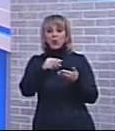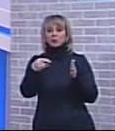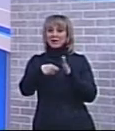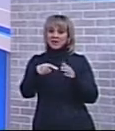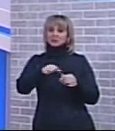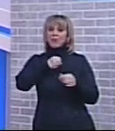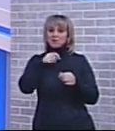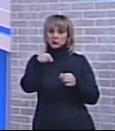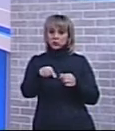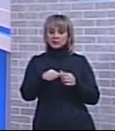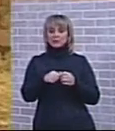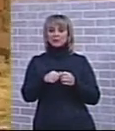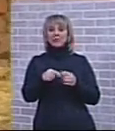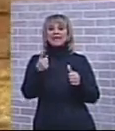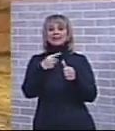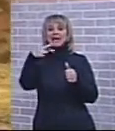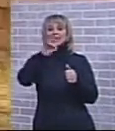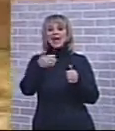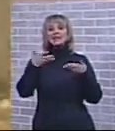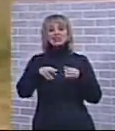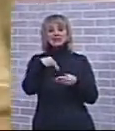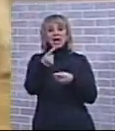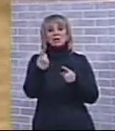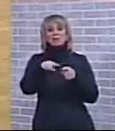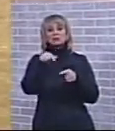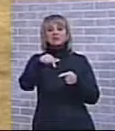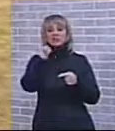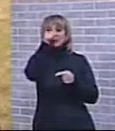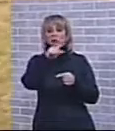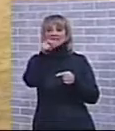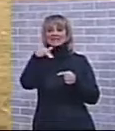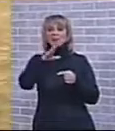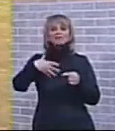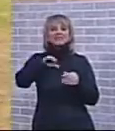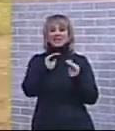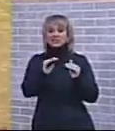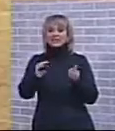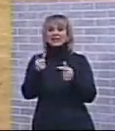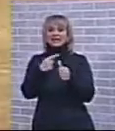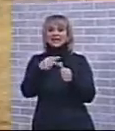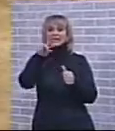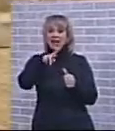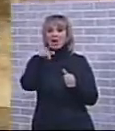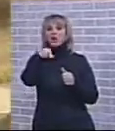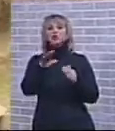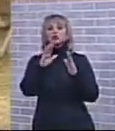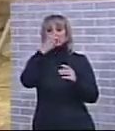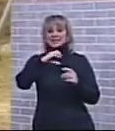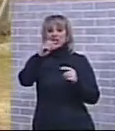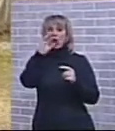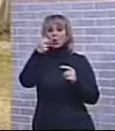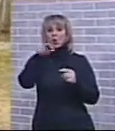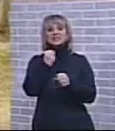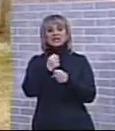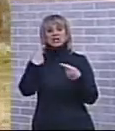питаться по-взрослому. Имя Яна новорожденной дали, потому что в этом году в зоопарке всех детенышей называют на «я». Только слоненку и Коль